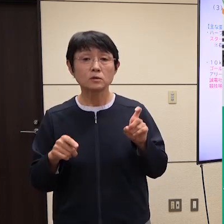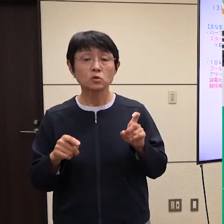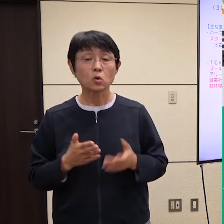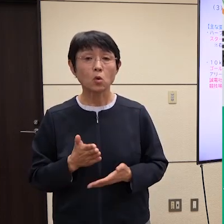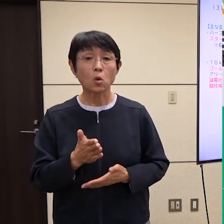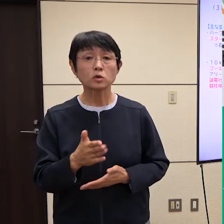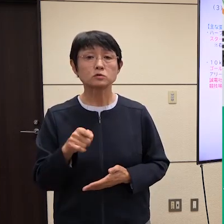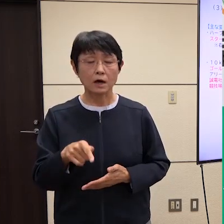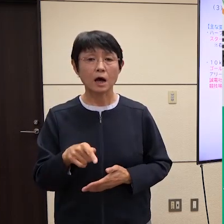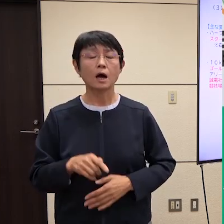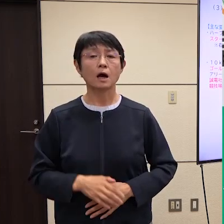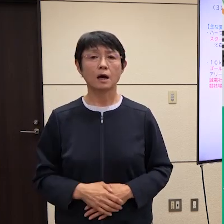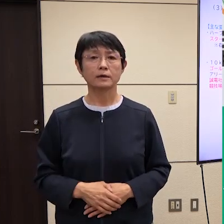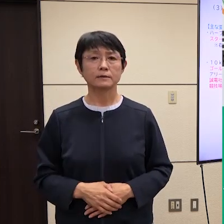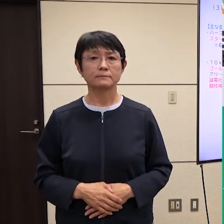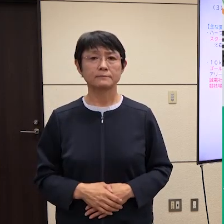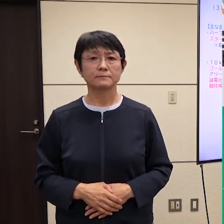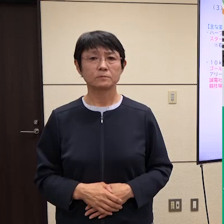ども申し上げましたように、